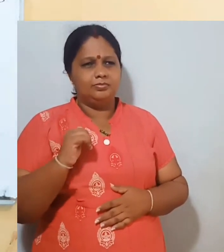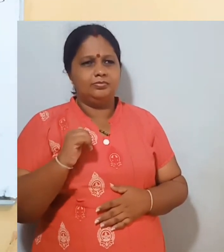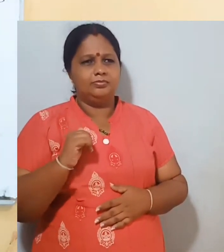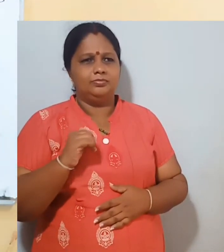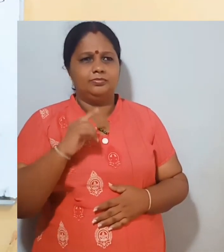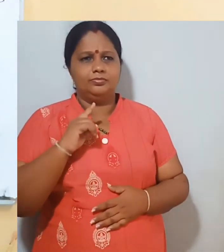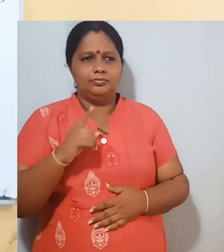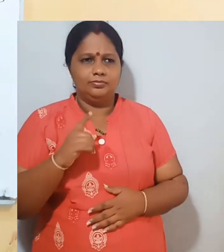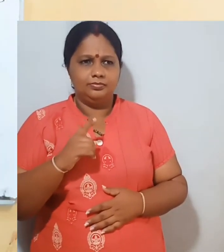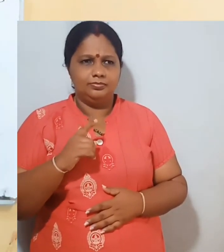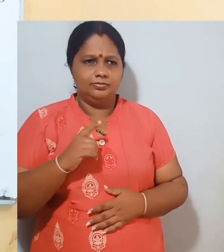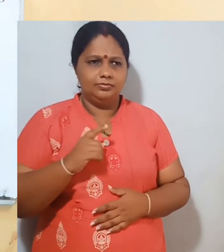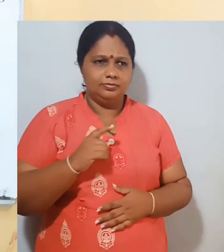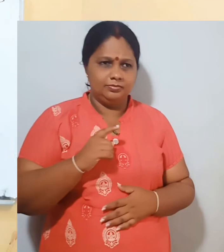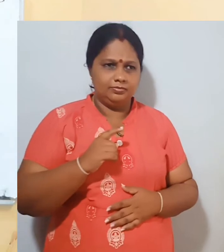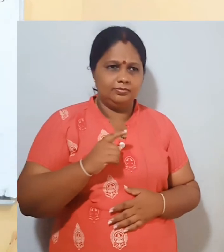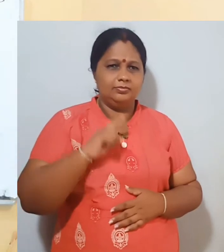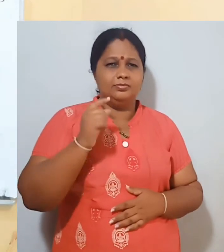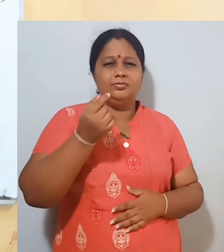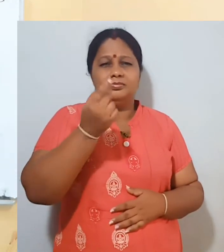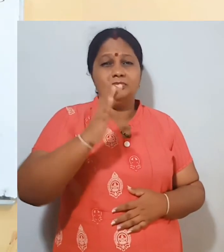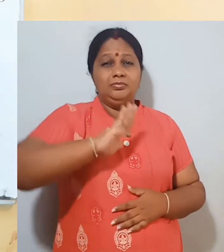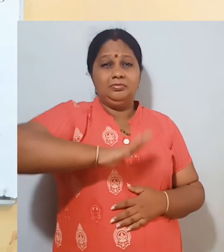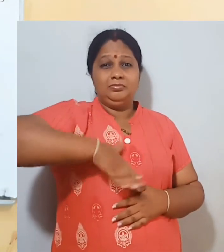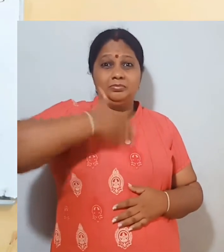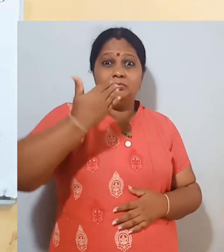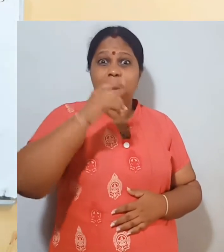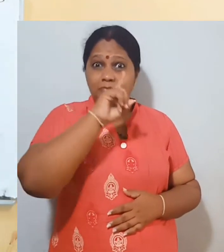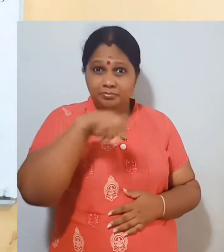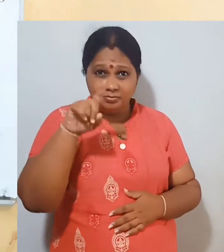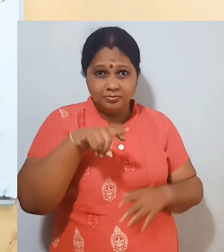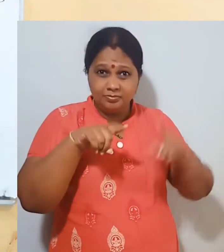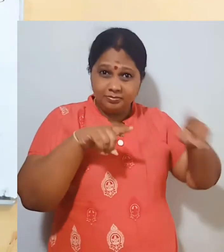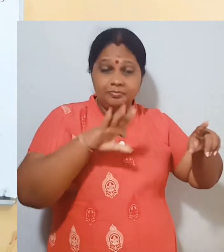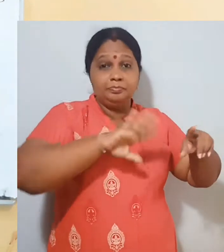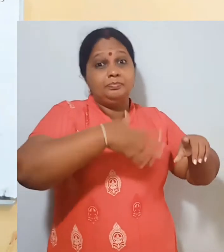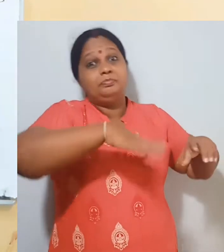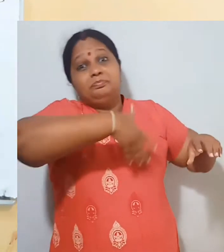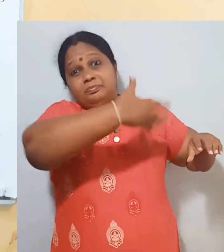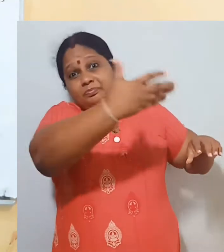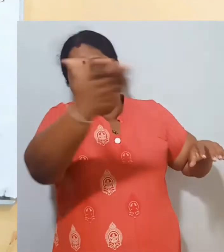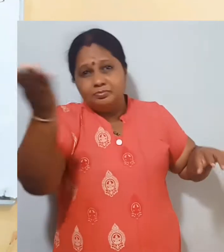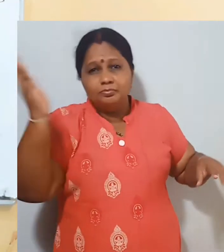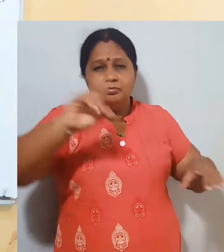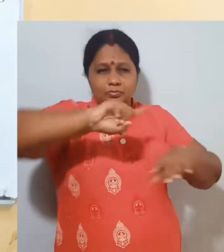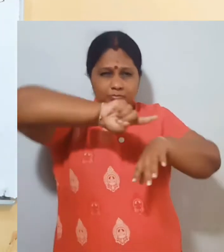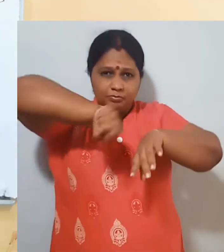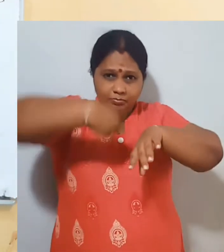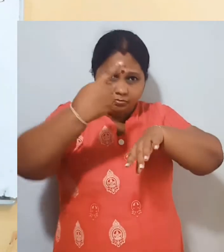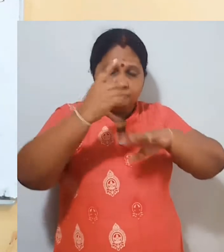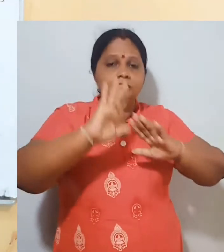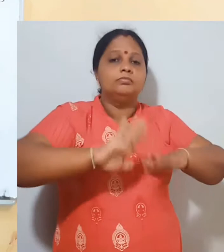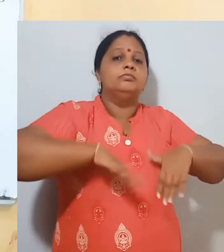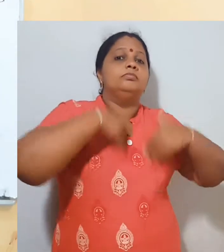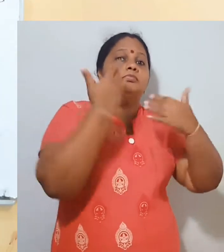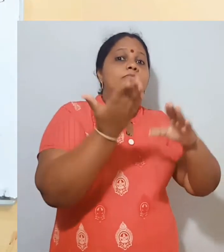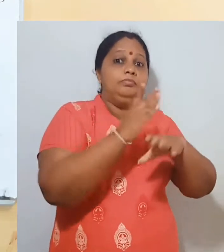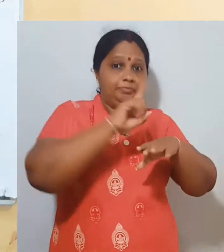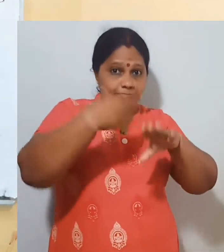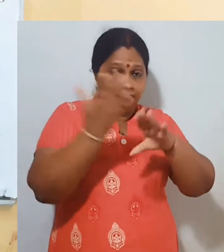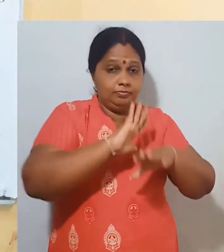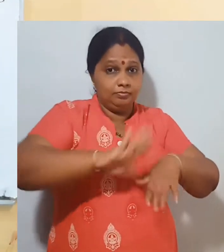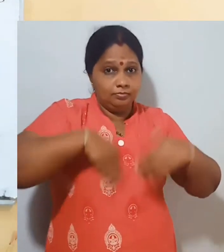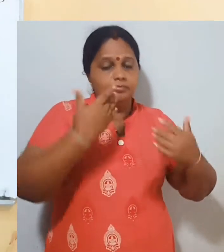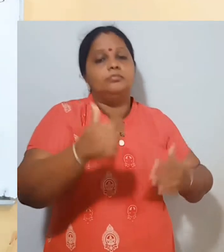நான் சொன்ன அந்த கொரோசிவ் சில சத்தி எடுக்க வைக்கக்கூடாத சாமான்களை தவிர மற்றவர்கள் எல்லாத்துக்கும் ஒரு 1 ஹவருக்குள்ளே நாங்கள் சத்தி எடுக்க வைக்கிறது